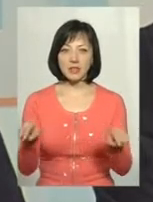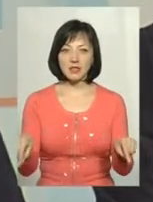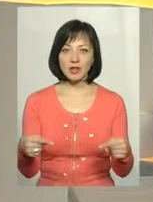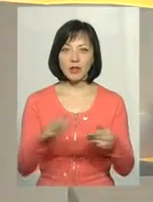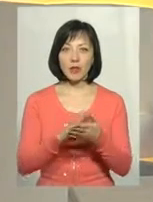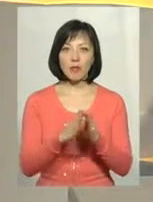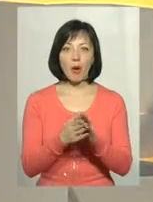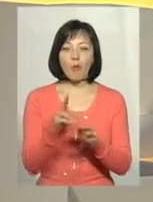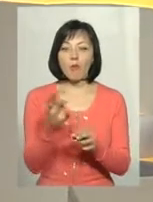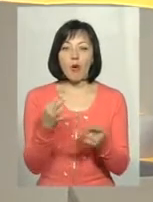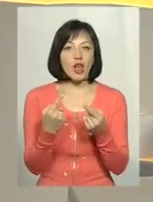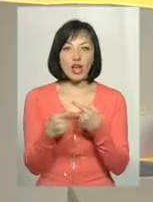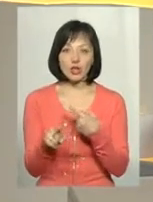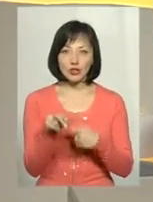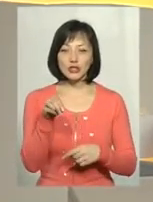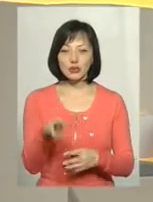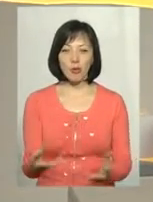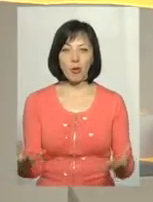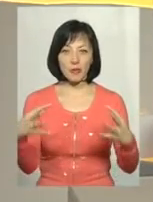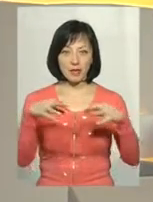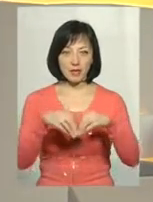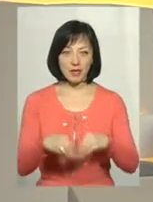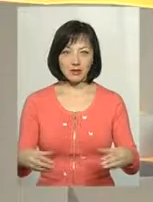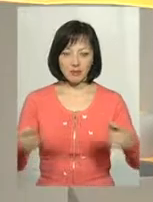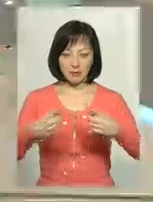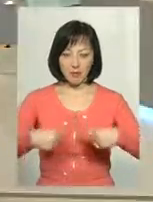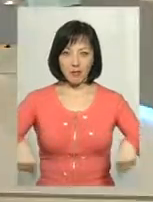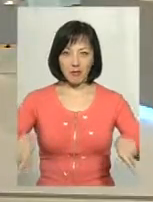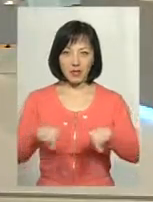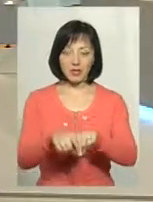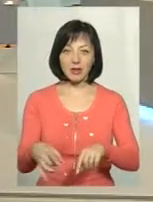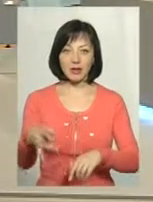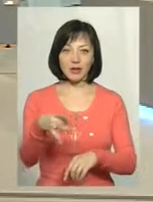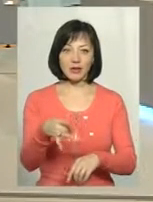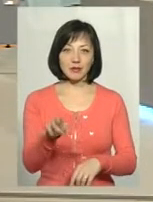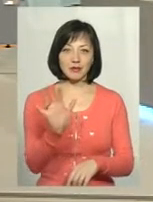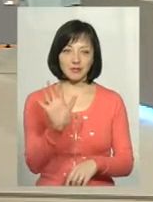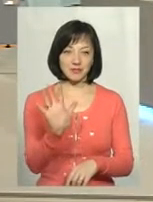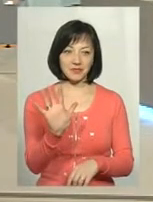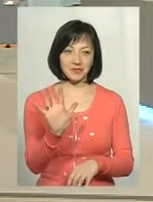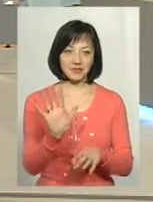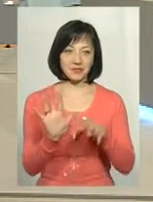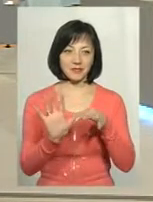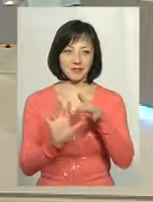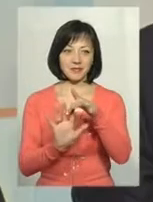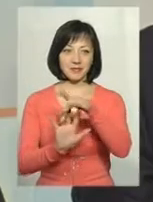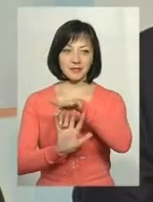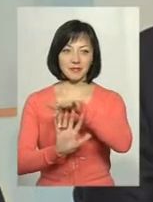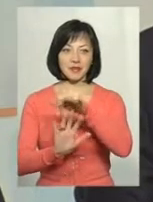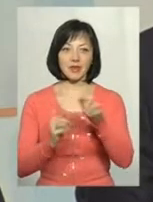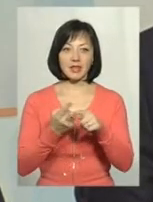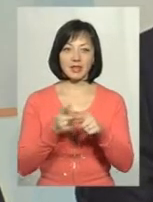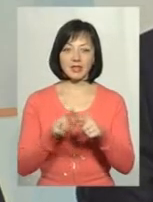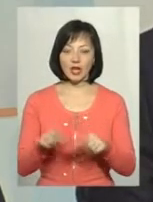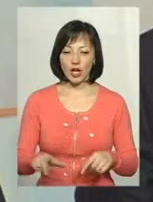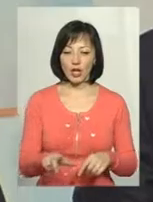що по-іншому, ніж просто об'єднатися всім разом у межах. Ну, якщо взяти на руці 5 пальців, оце так є 5 каньйонів, це притоки